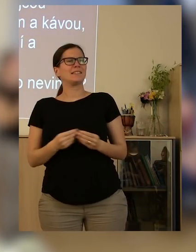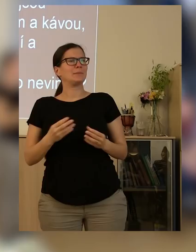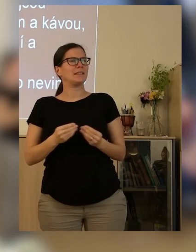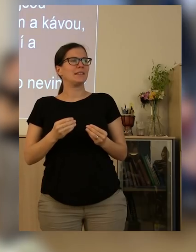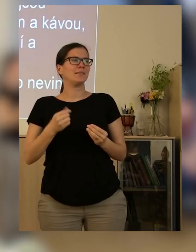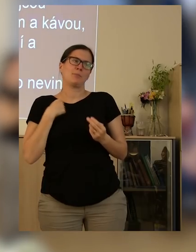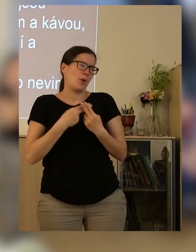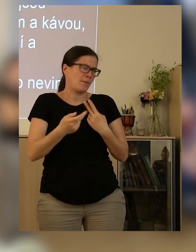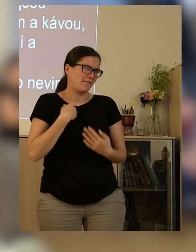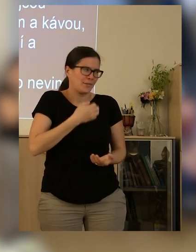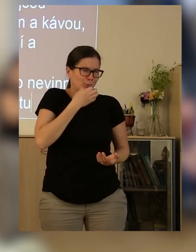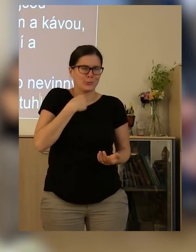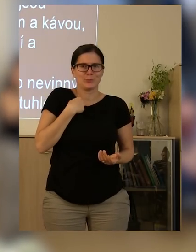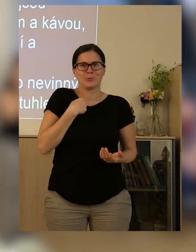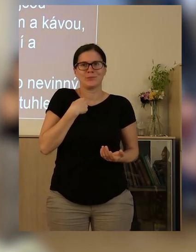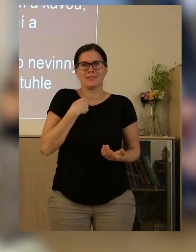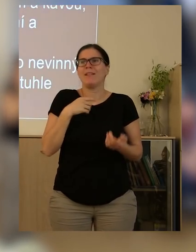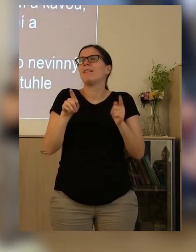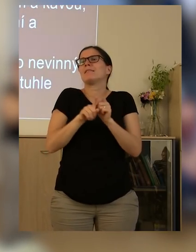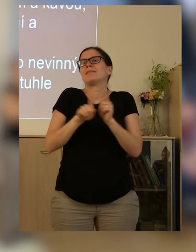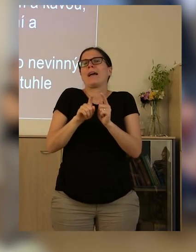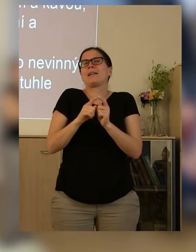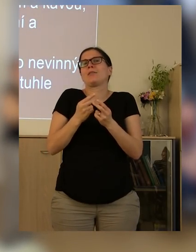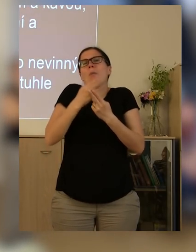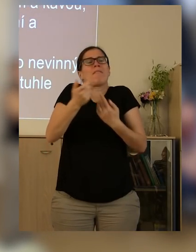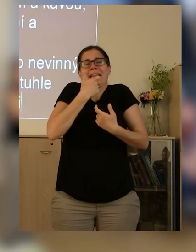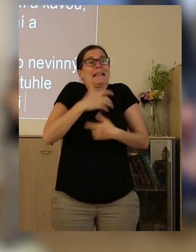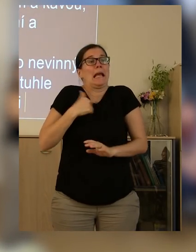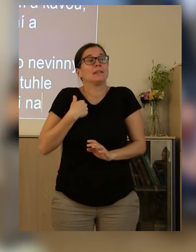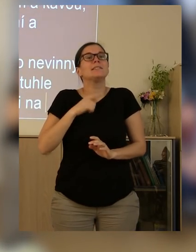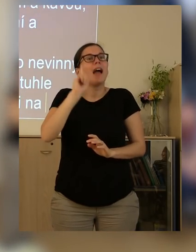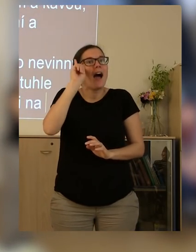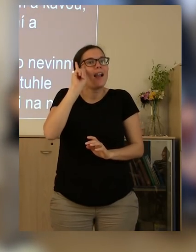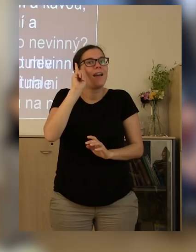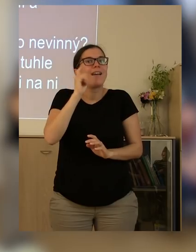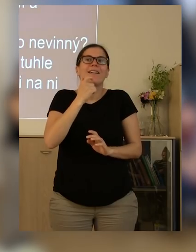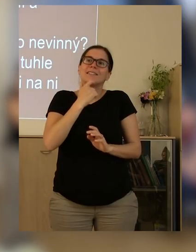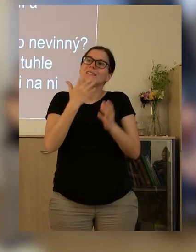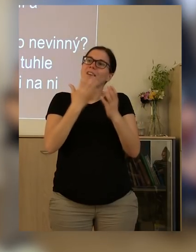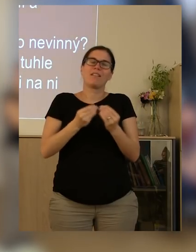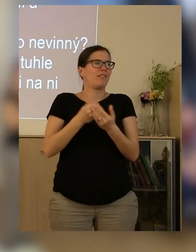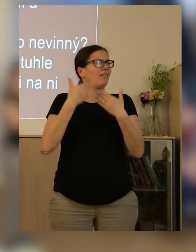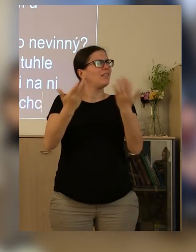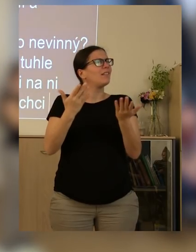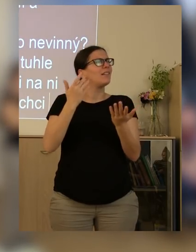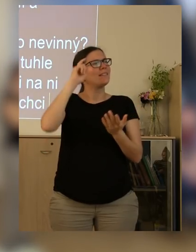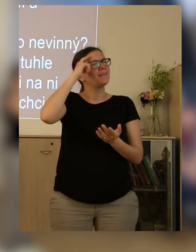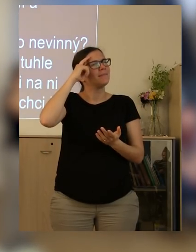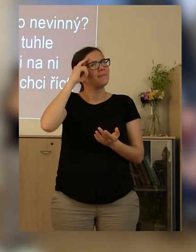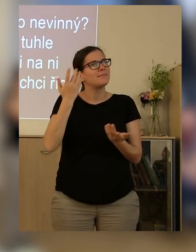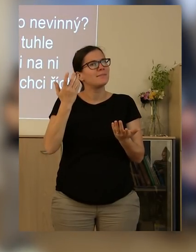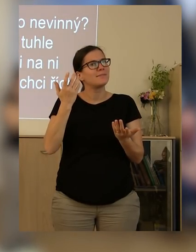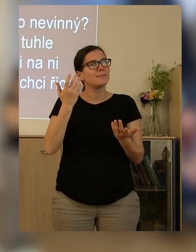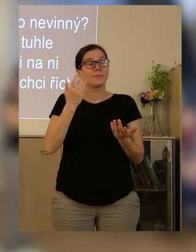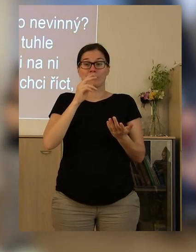Netroufám se na tuhle otázku odpovědět a ani na ní odpovídat nebudu. Chci jenom říct, že když pozorujeme vlastně náš svět,